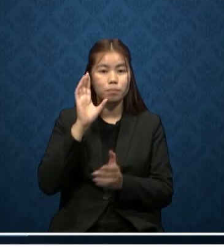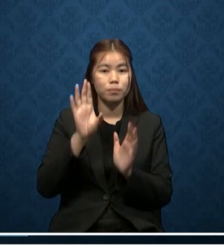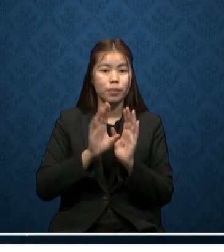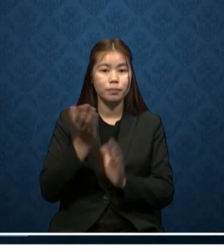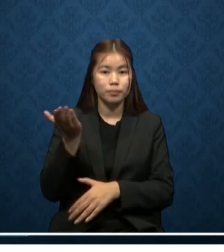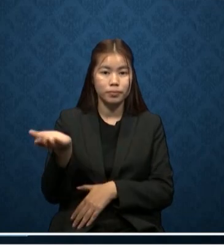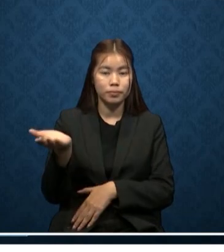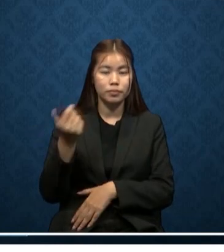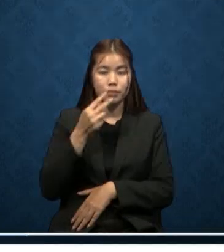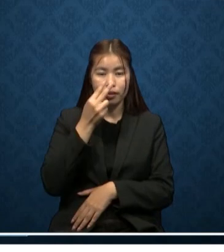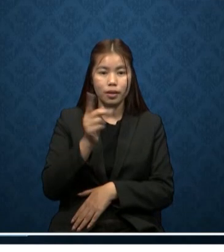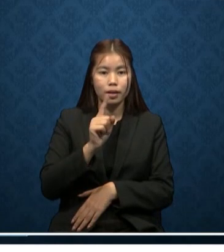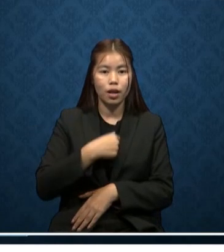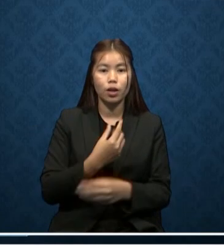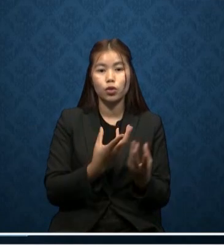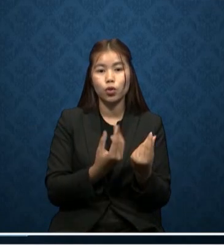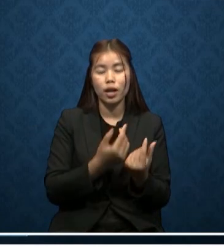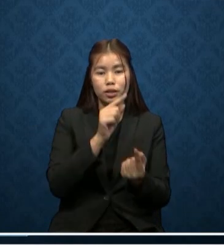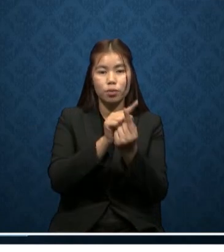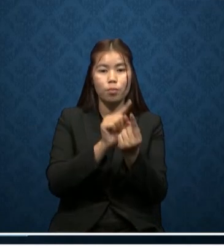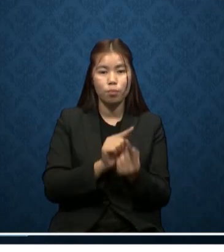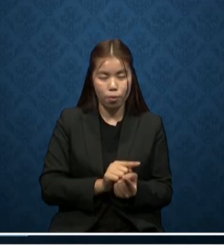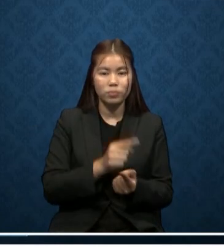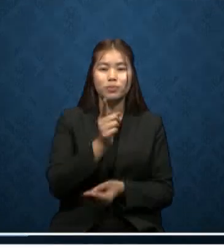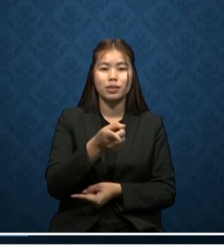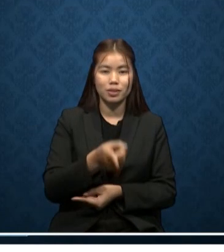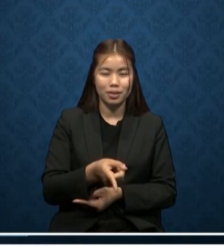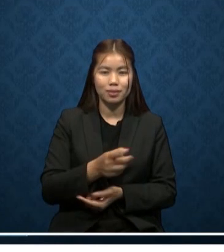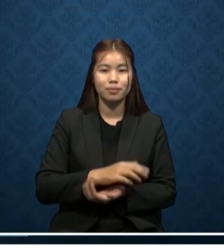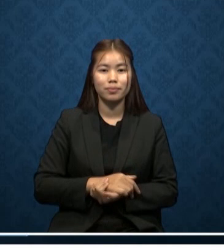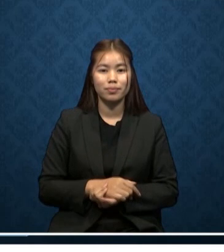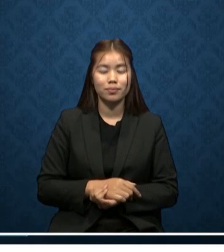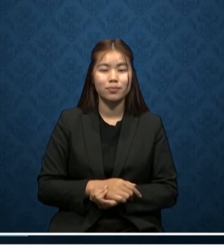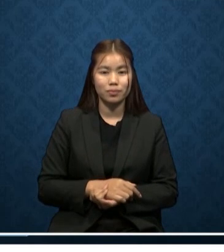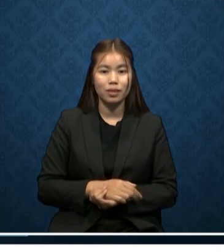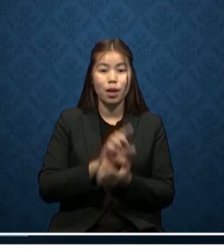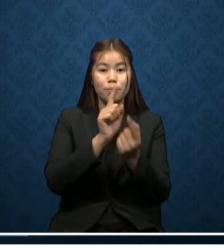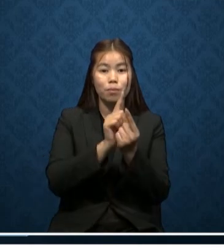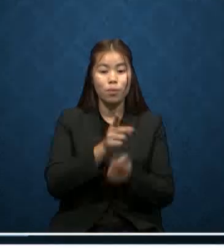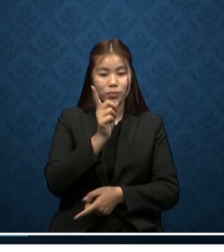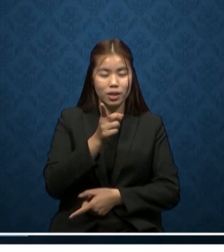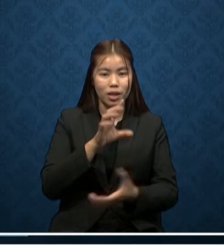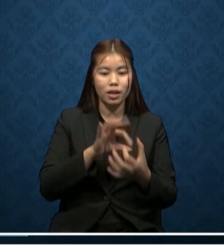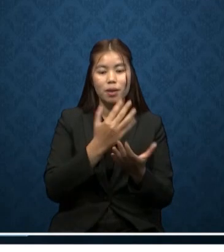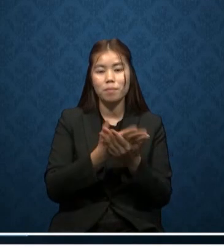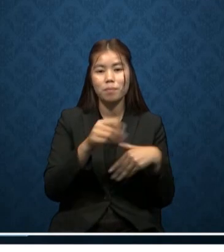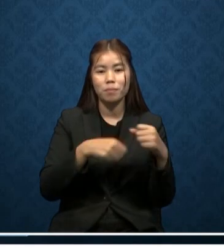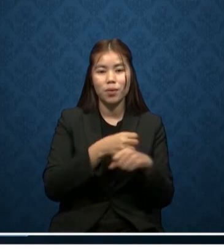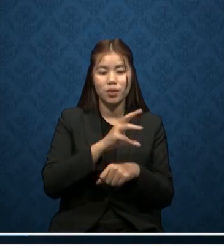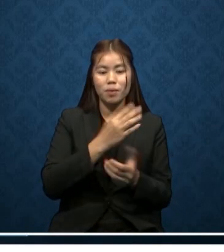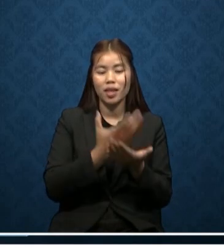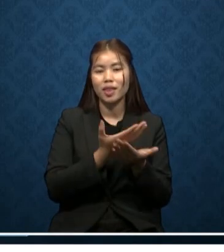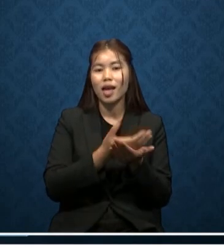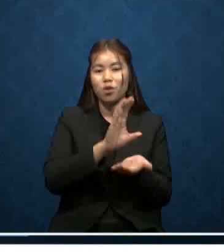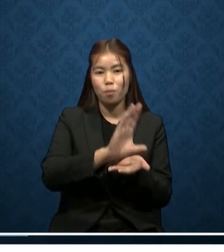เห็นนี่นี่อันนี้ตัวเลขที่ปรากฏจริงๆในในการดำเนินการงบมาในปี 65ข้อมูล